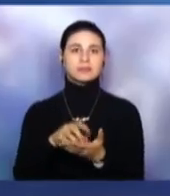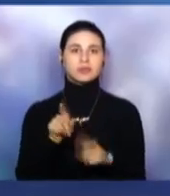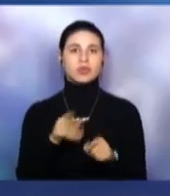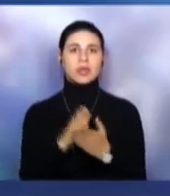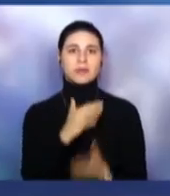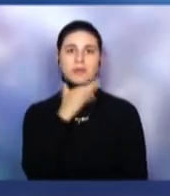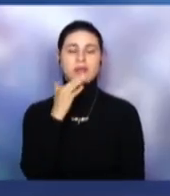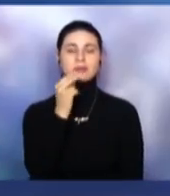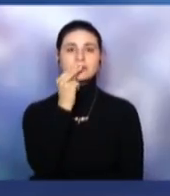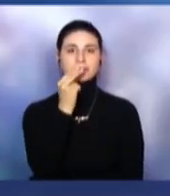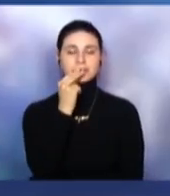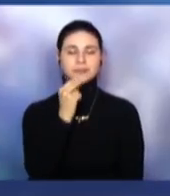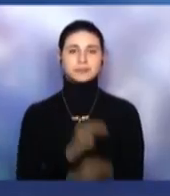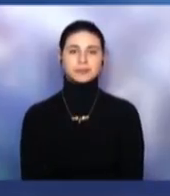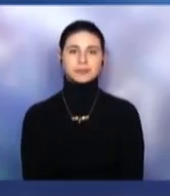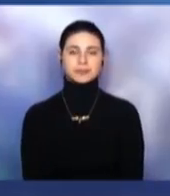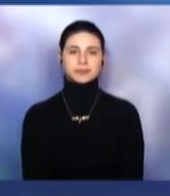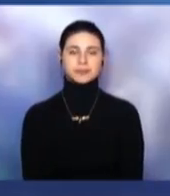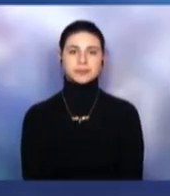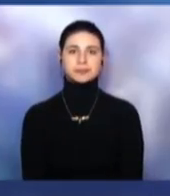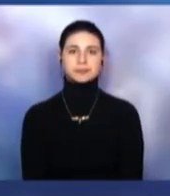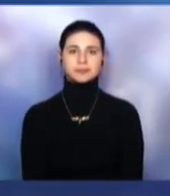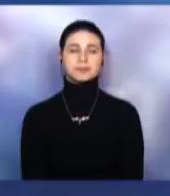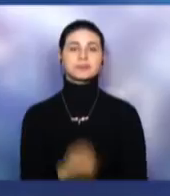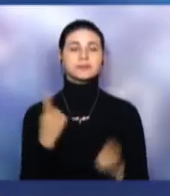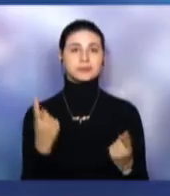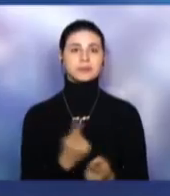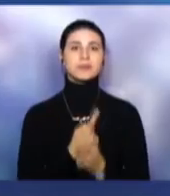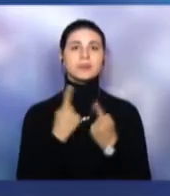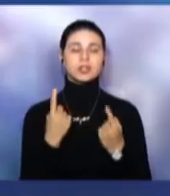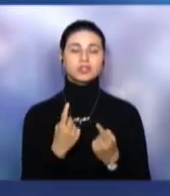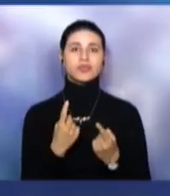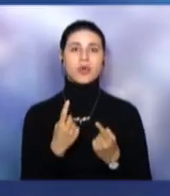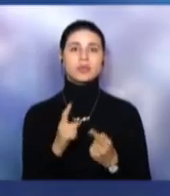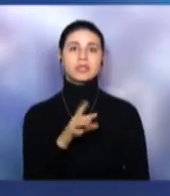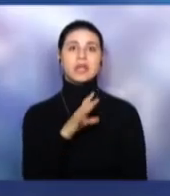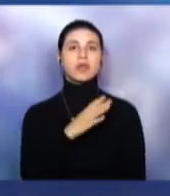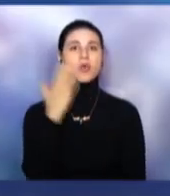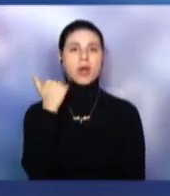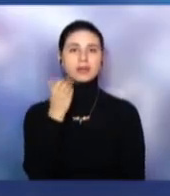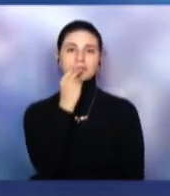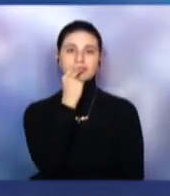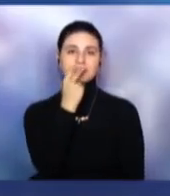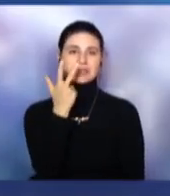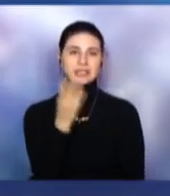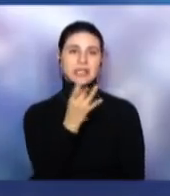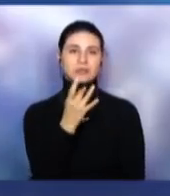არგათვალისწინება, რაციონის არგათვალისწინება, ჩვეული დატვირთვის ჩანაცვლება,